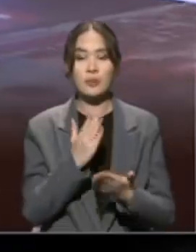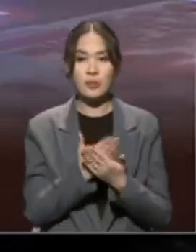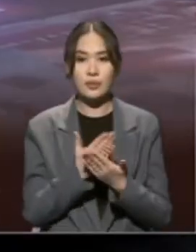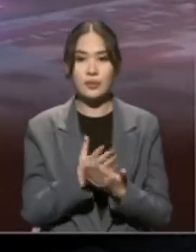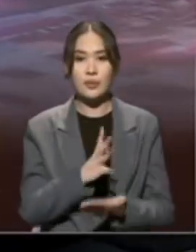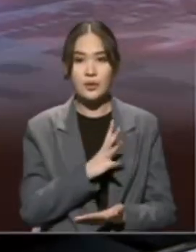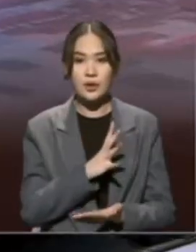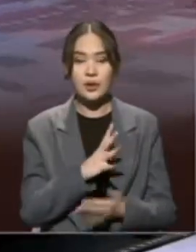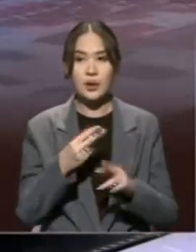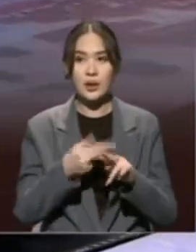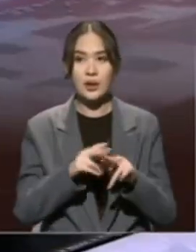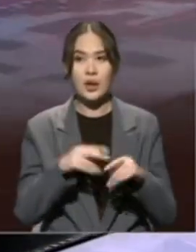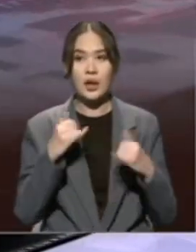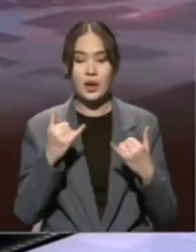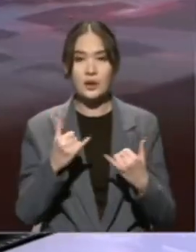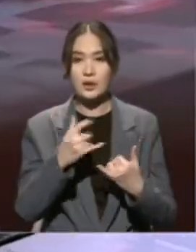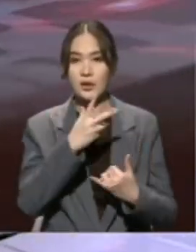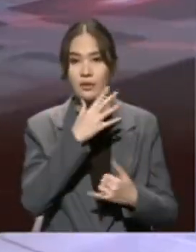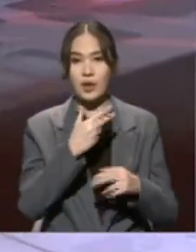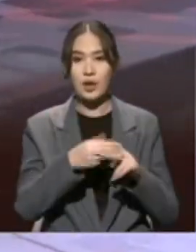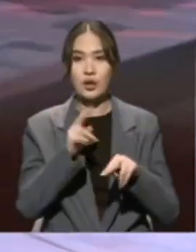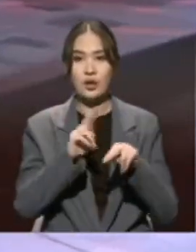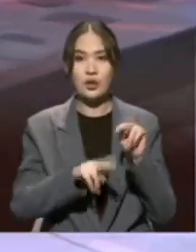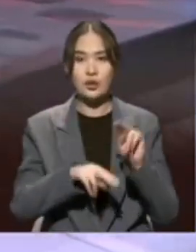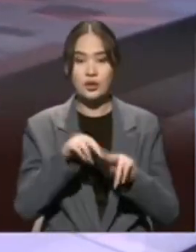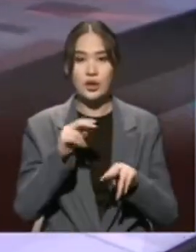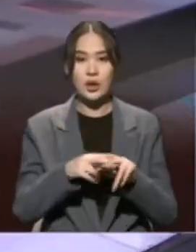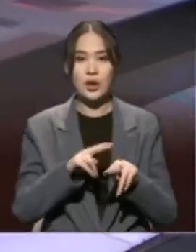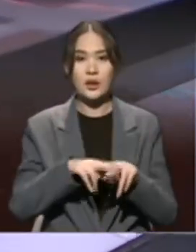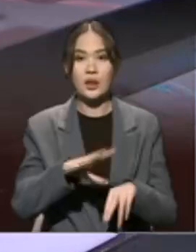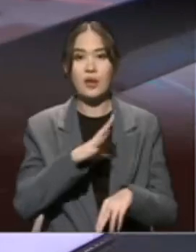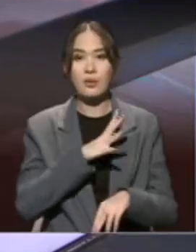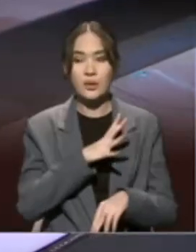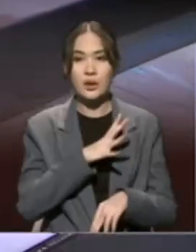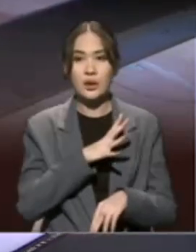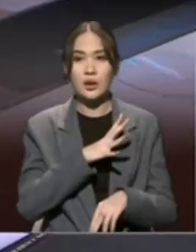керек. Сондықтан да қазір біз құрылысшылар жаңағы